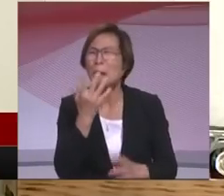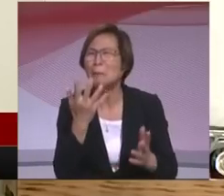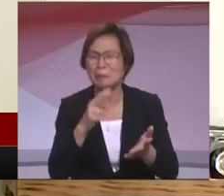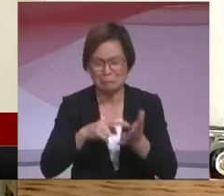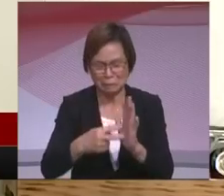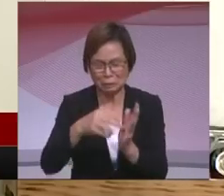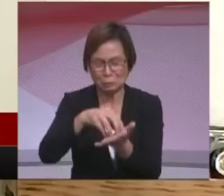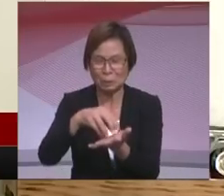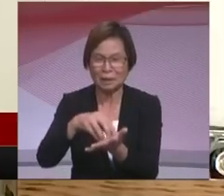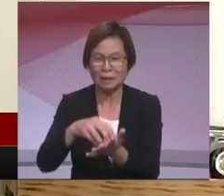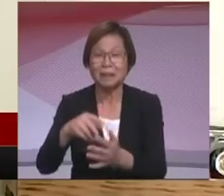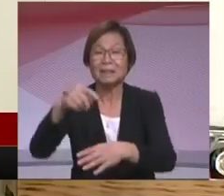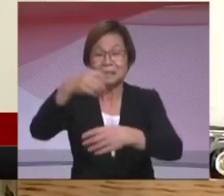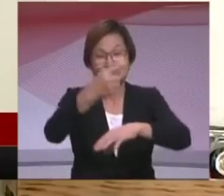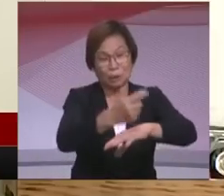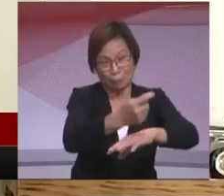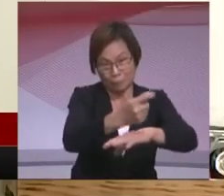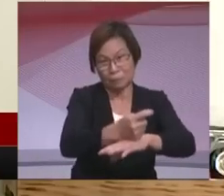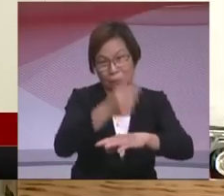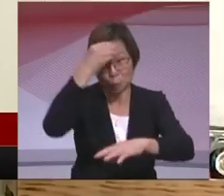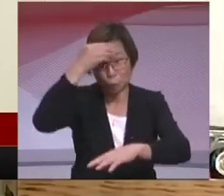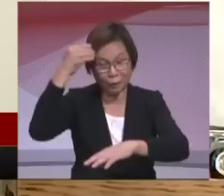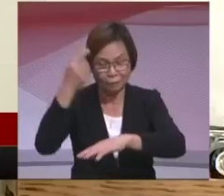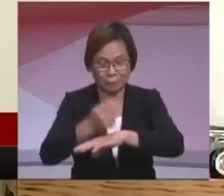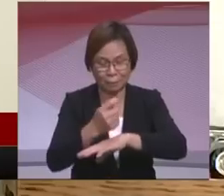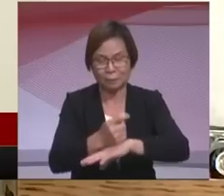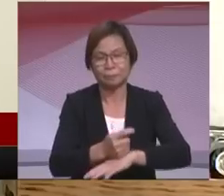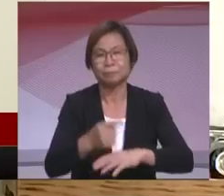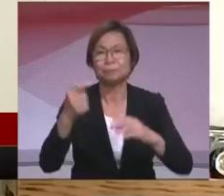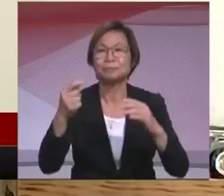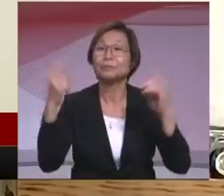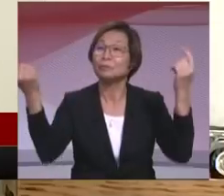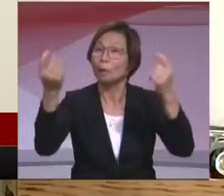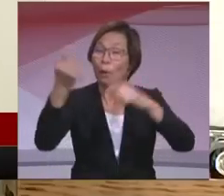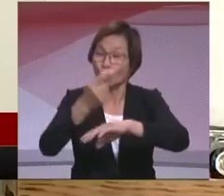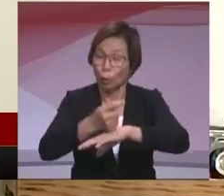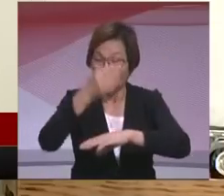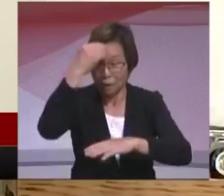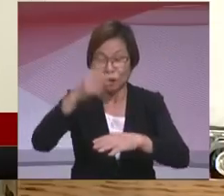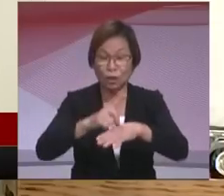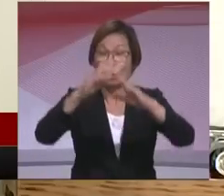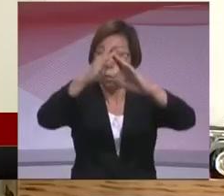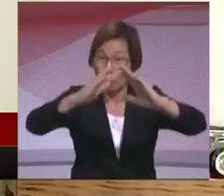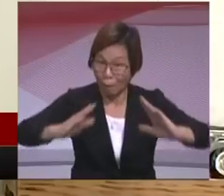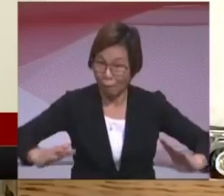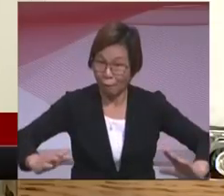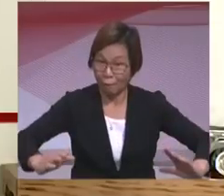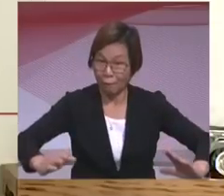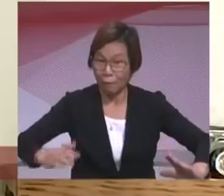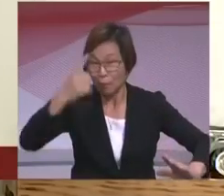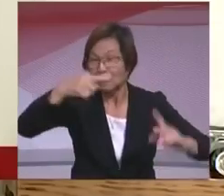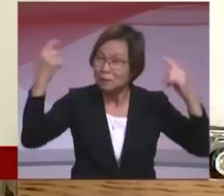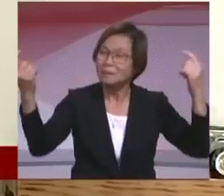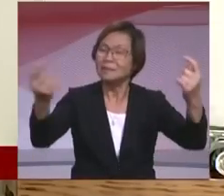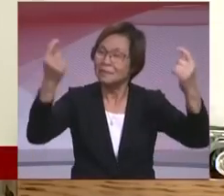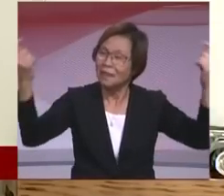Itu di kuil, upacara di kuil. di rumah kediaman bagi